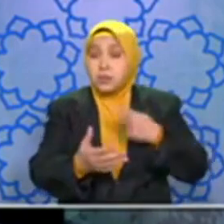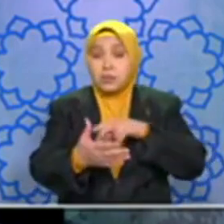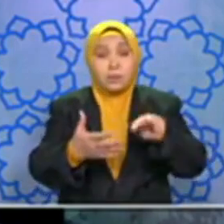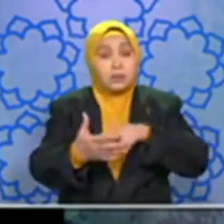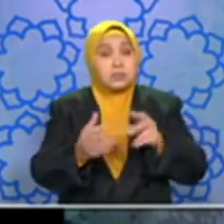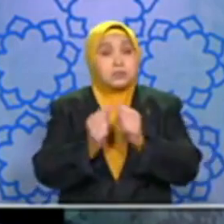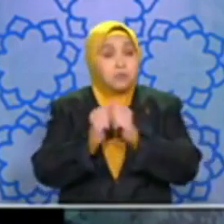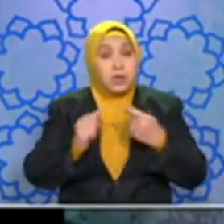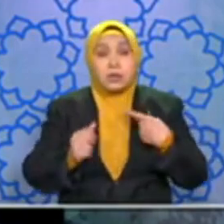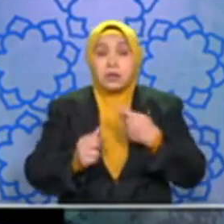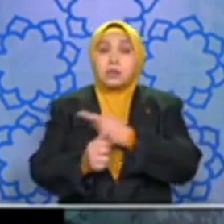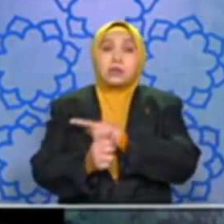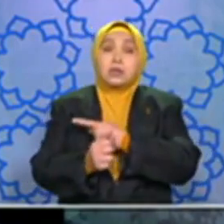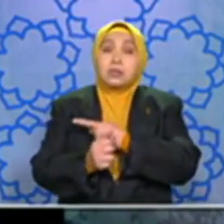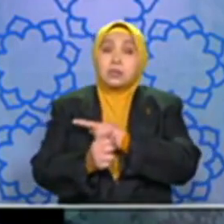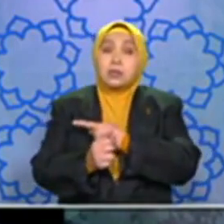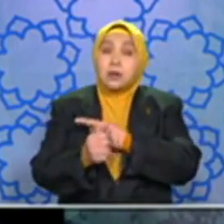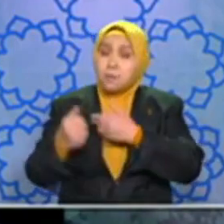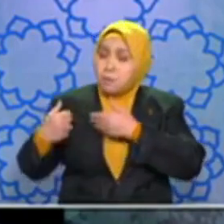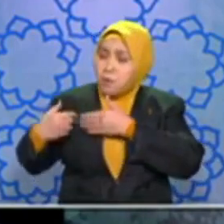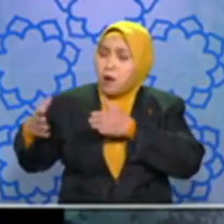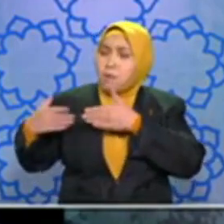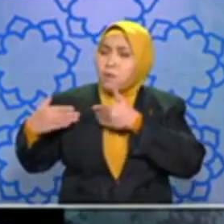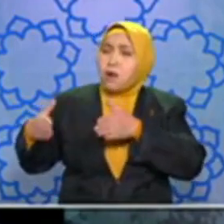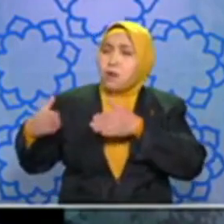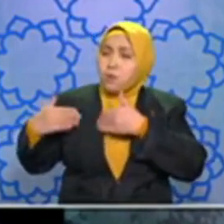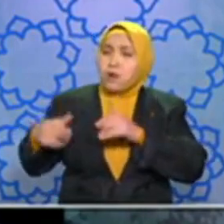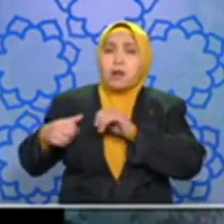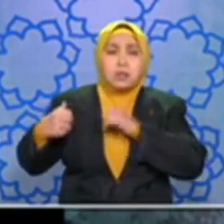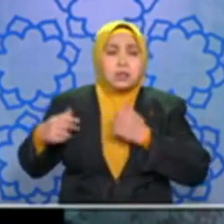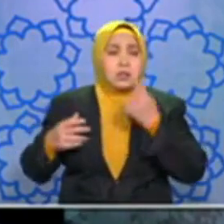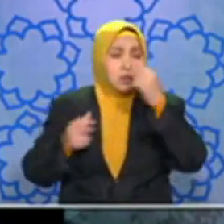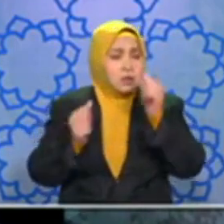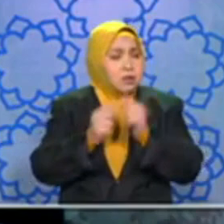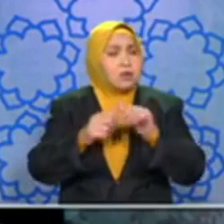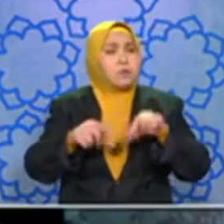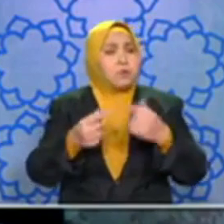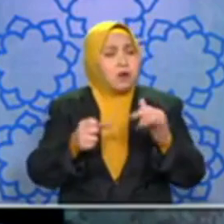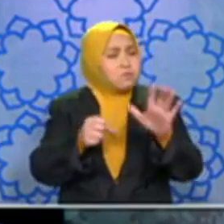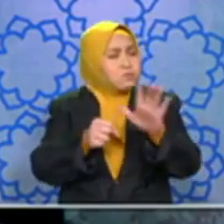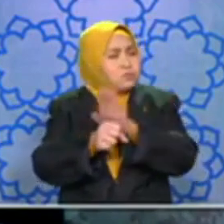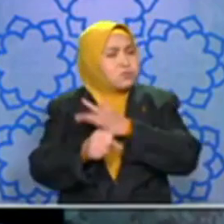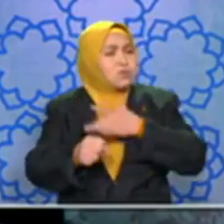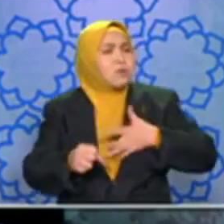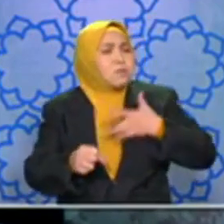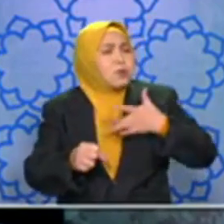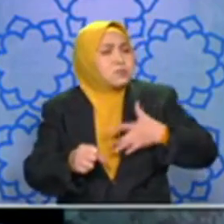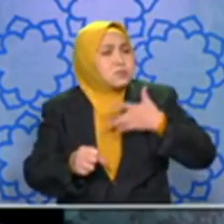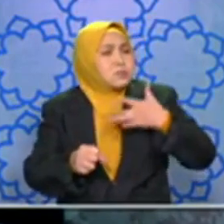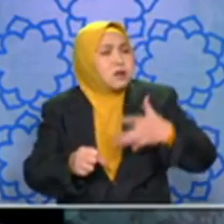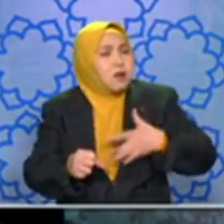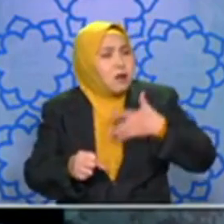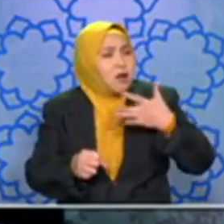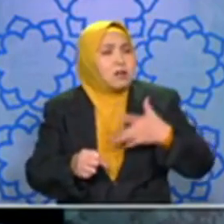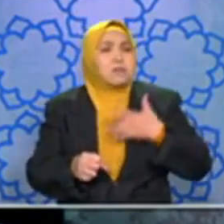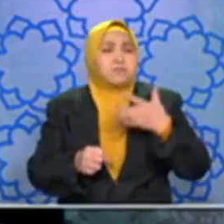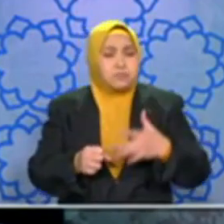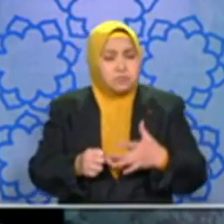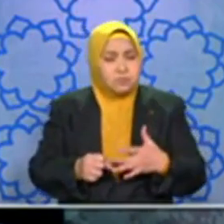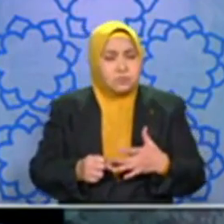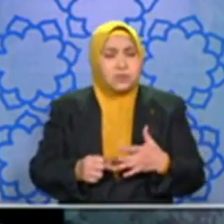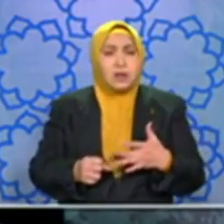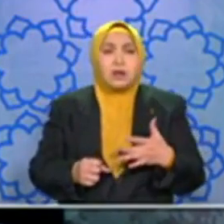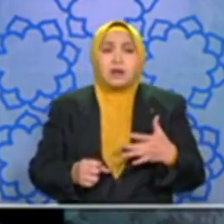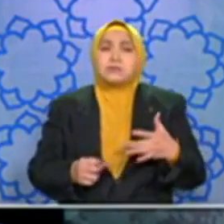kita sama-sama membukakan hati kita dengan Al-Quran, memenuhi perasaan ataupun hati kita perasaan hubbu